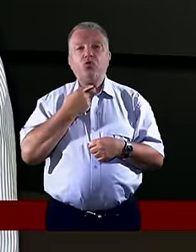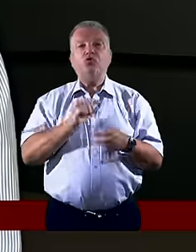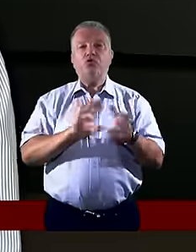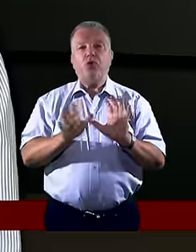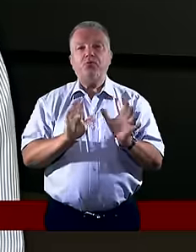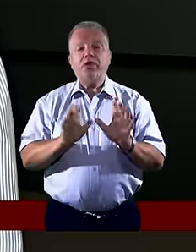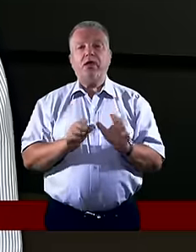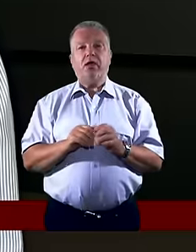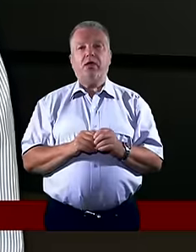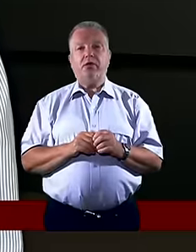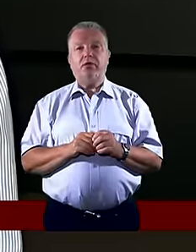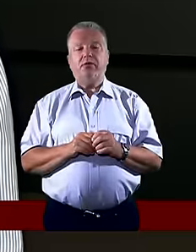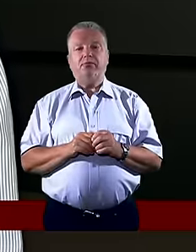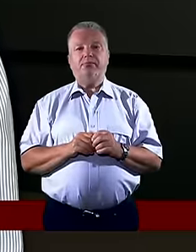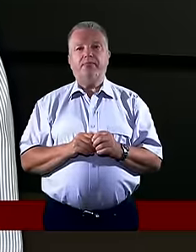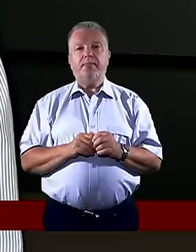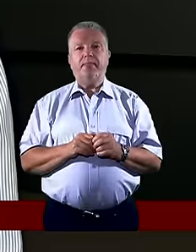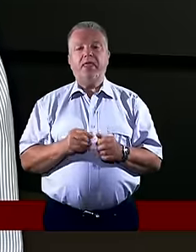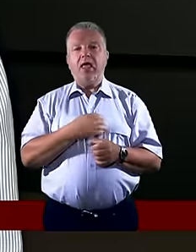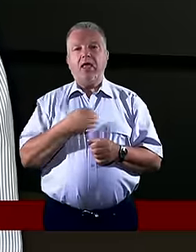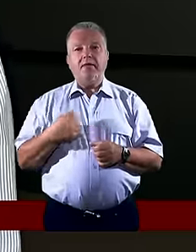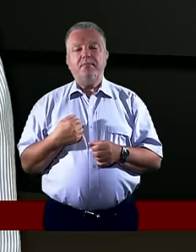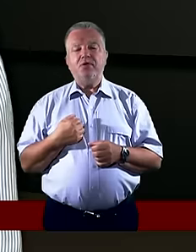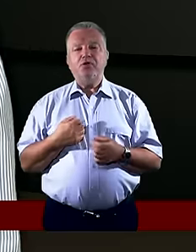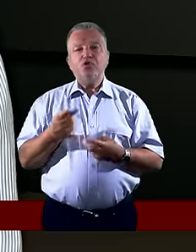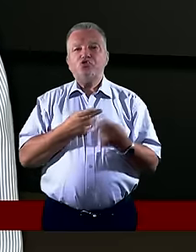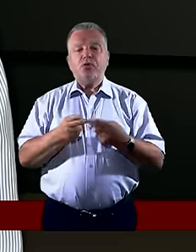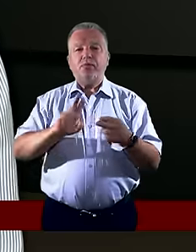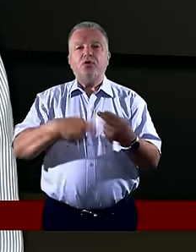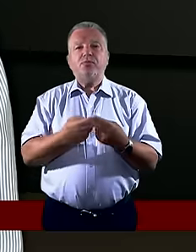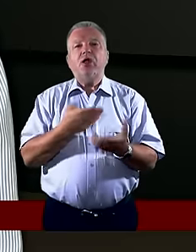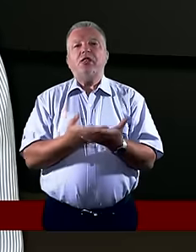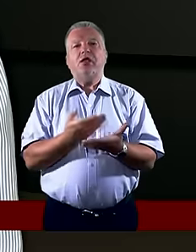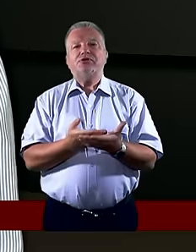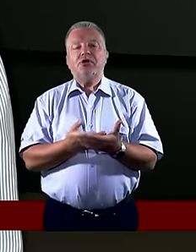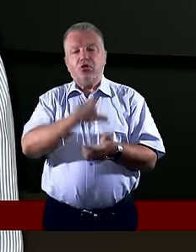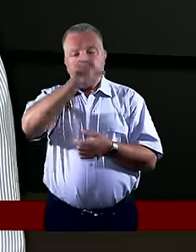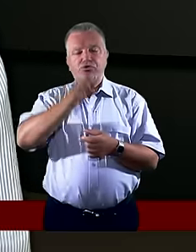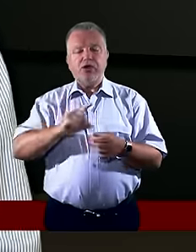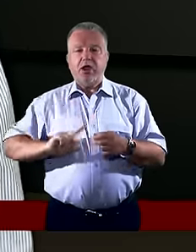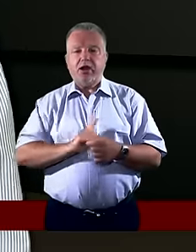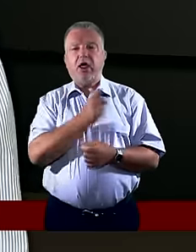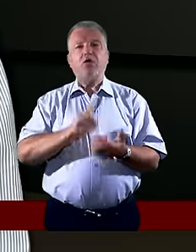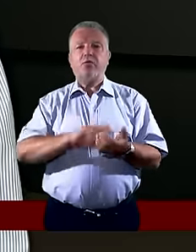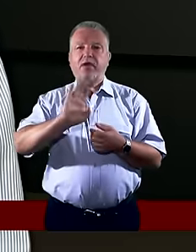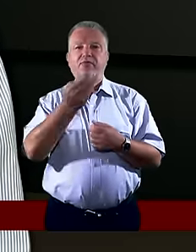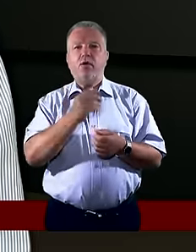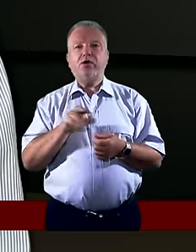troskę. Bo zobaczcie, my cały czas próbujemy znaleźć odpowiedź na pytanie, dlaczego ludzie reagują pozytywnie na wołanie pójdź za